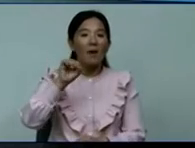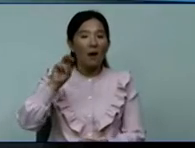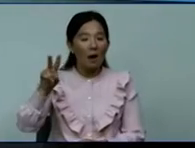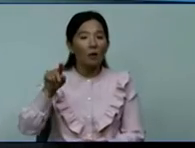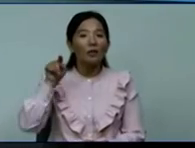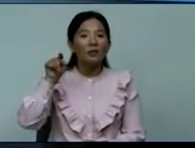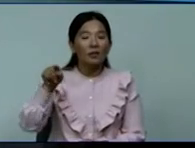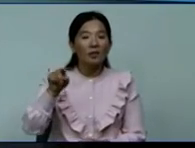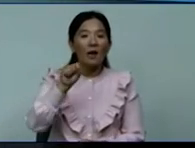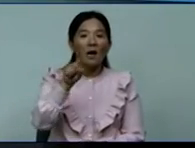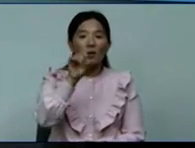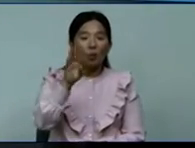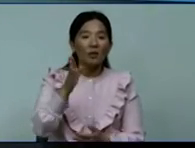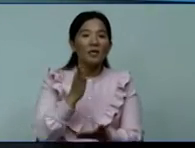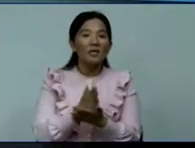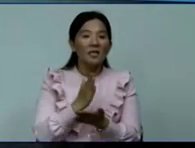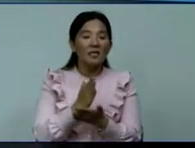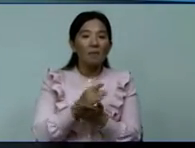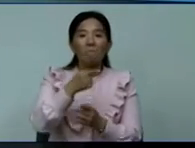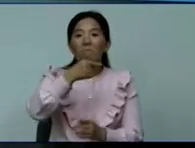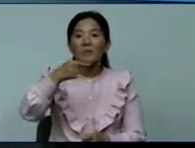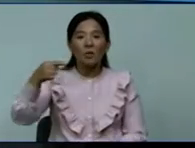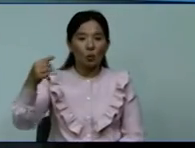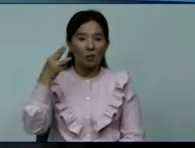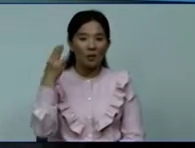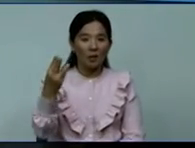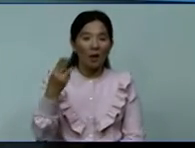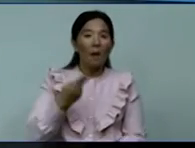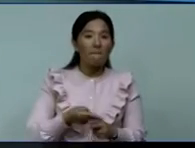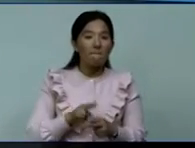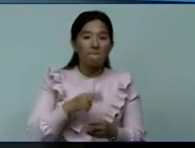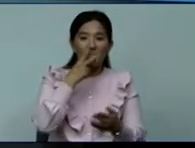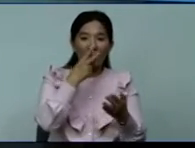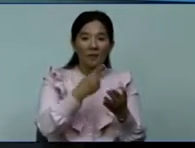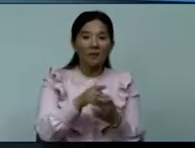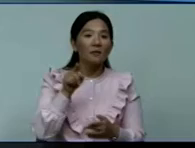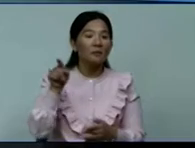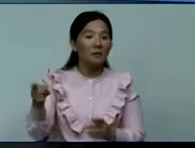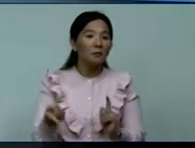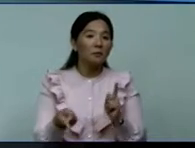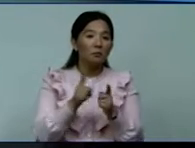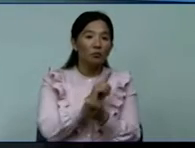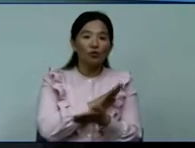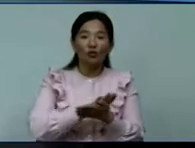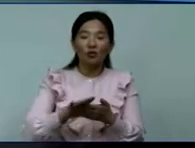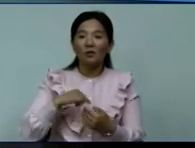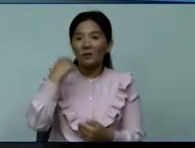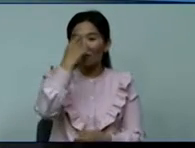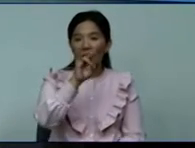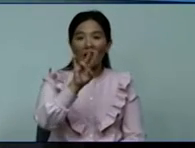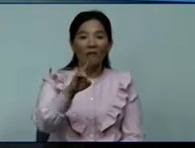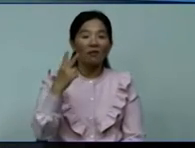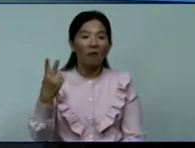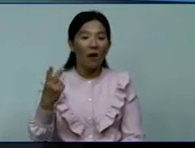азот имеет степень окисления минус 3. И посмотрите, он стал в чистом виде N2.